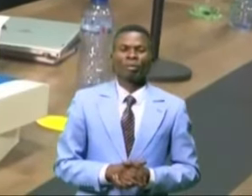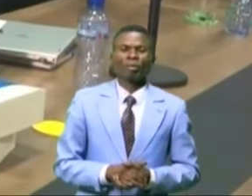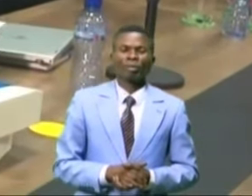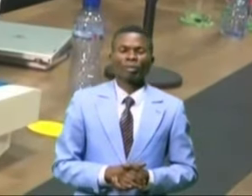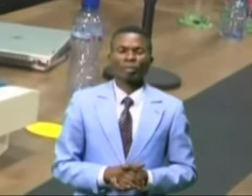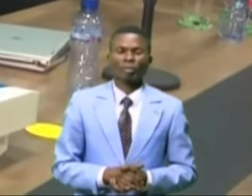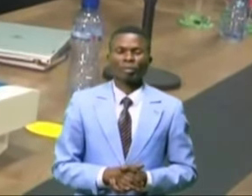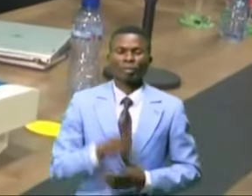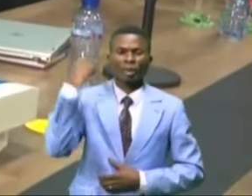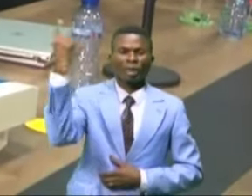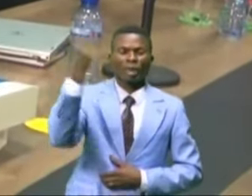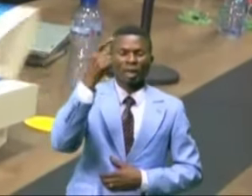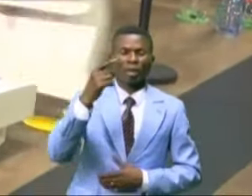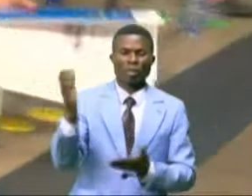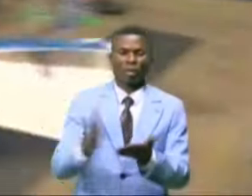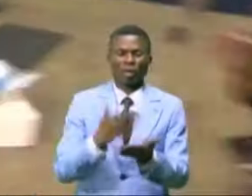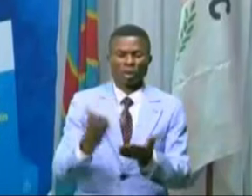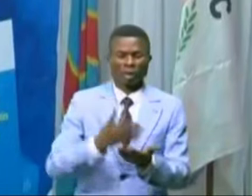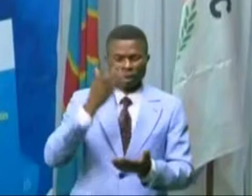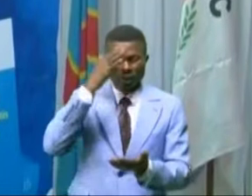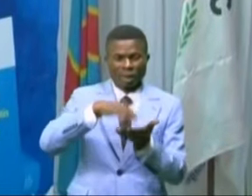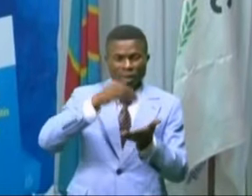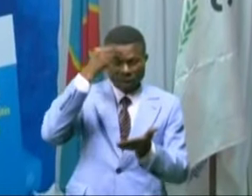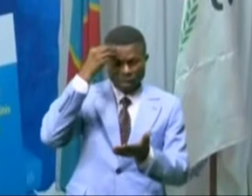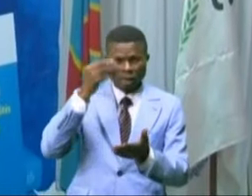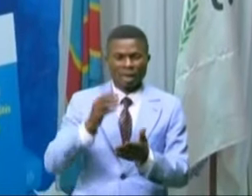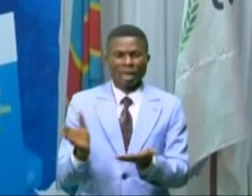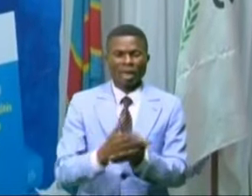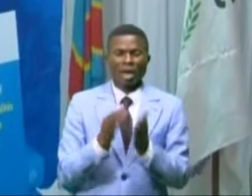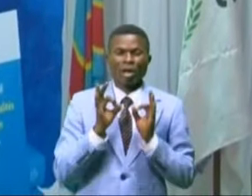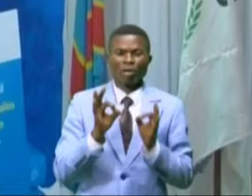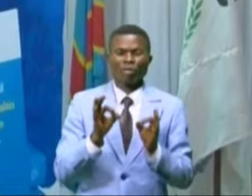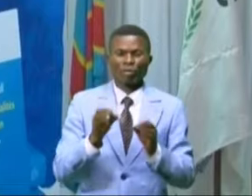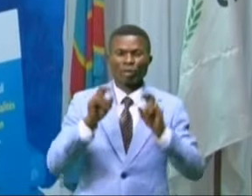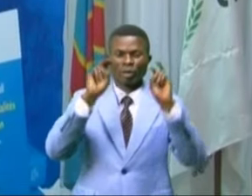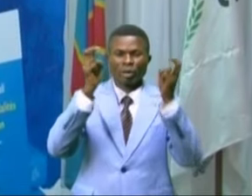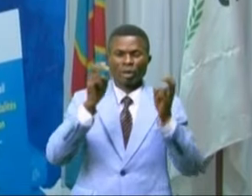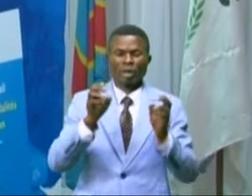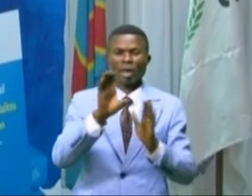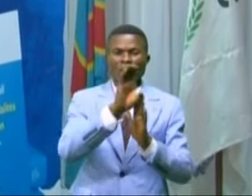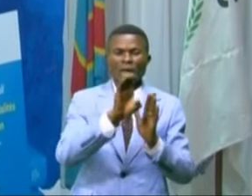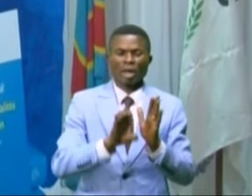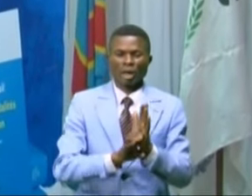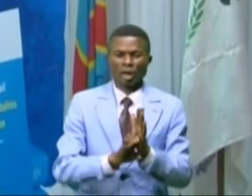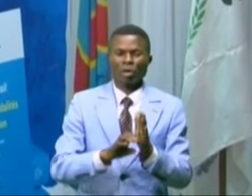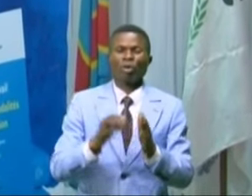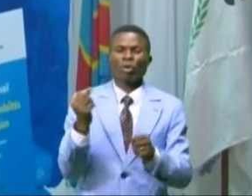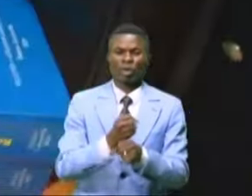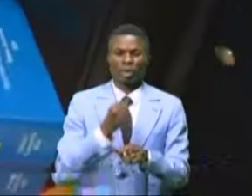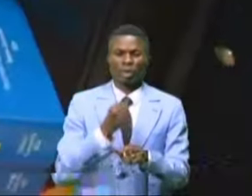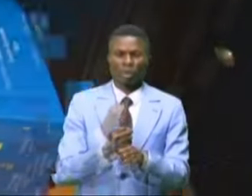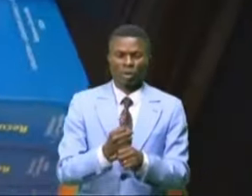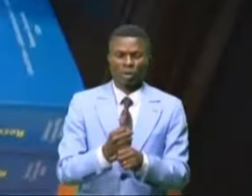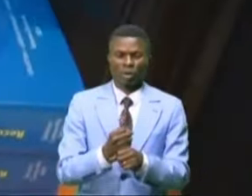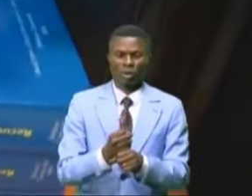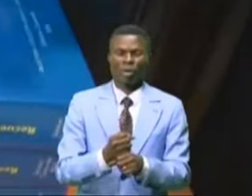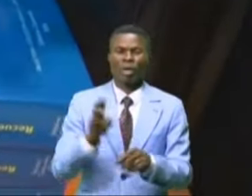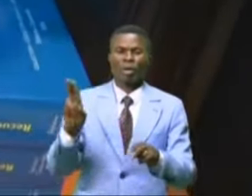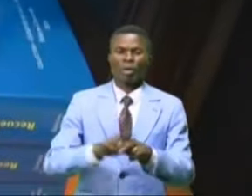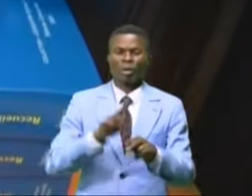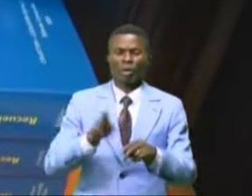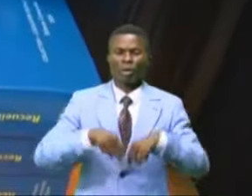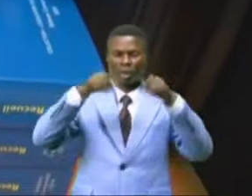Le monde du livre et du savoir s'est enrichi d'un nouvel ouvrage intitulé Code du travail, recueil des modalités d'application